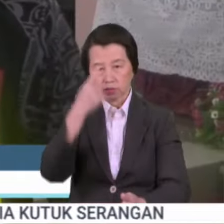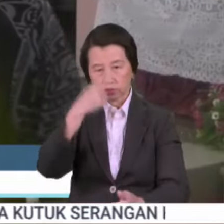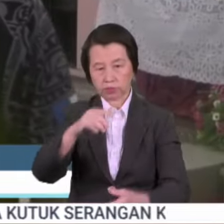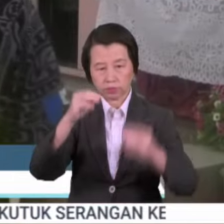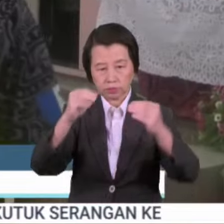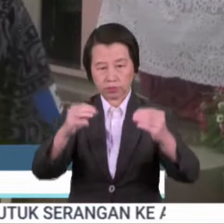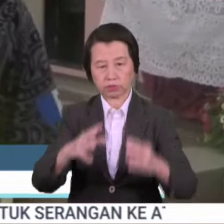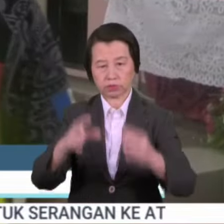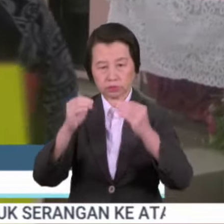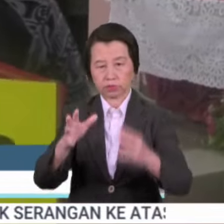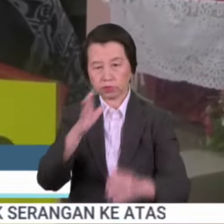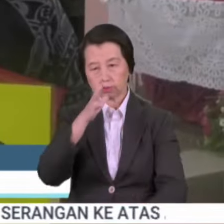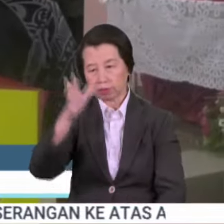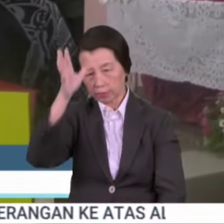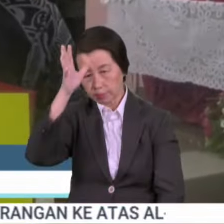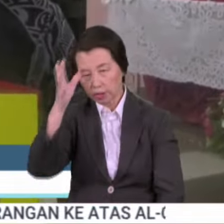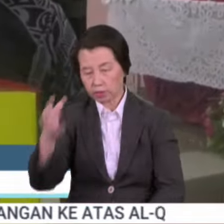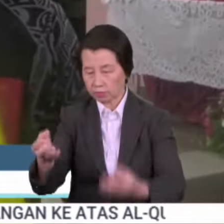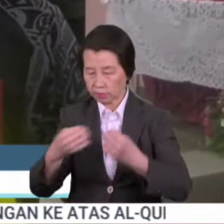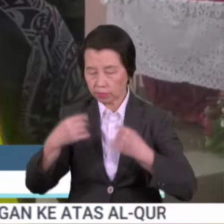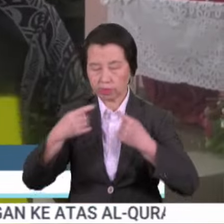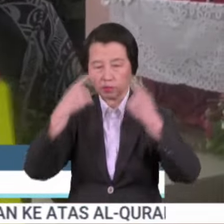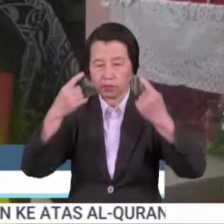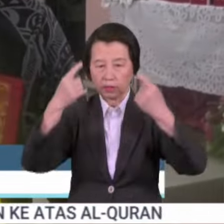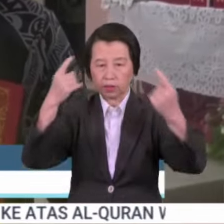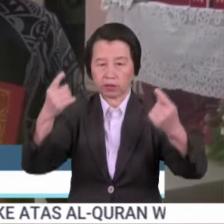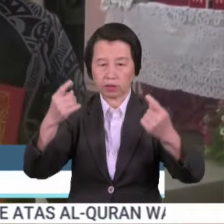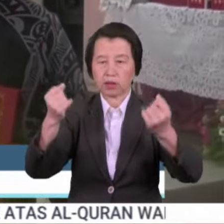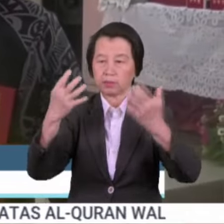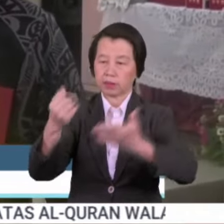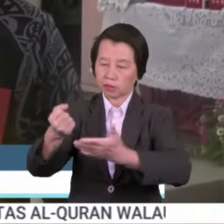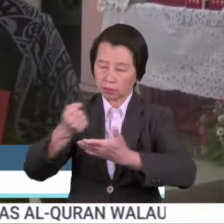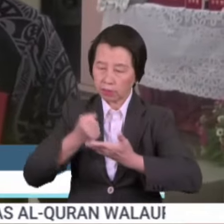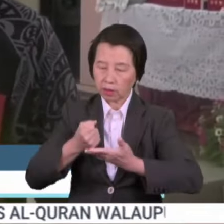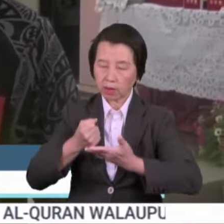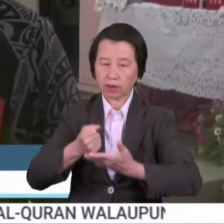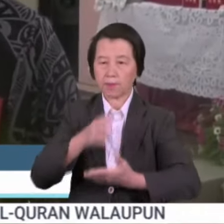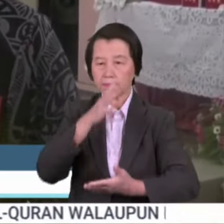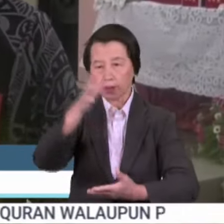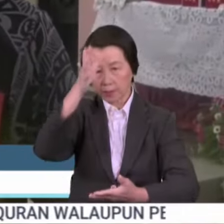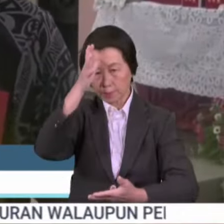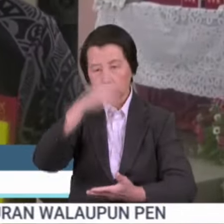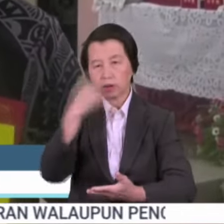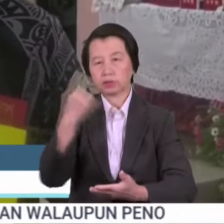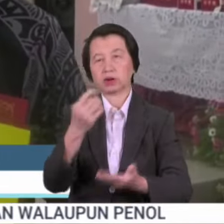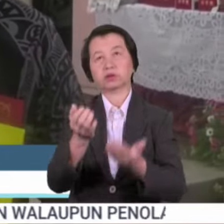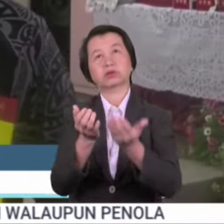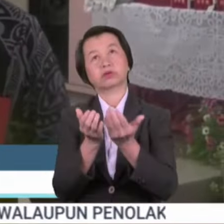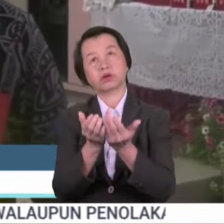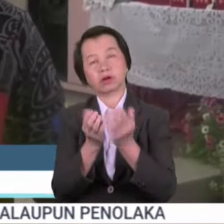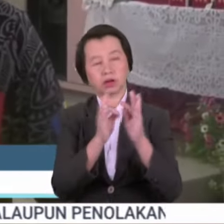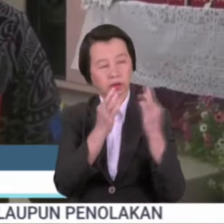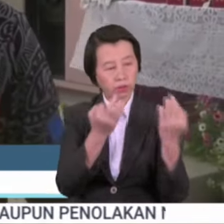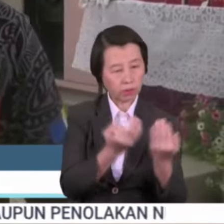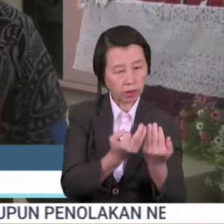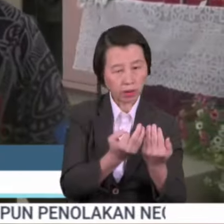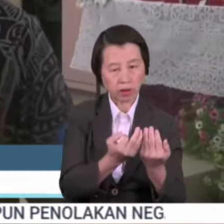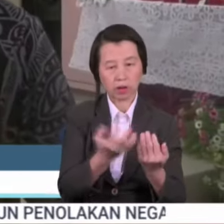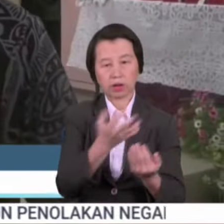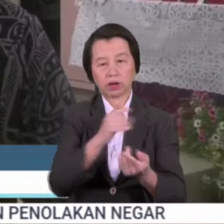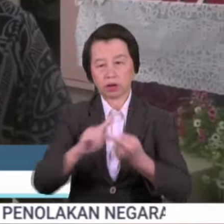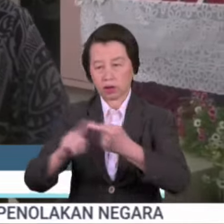cikgu-cikgu yang beri kejayaan, lepas banyak bantu, lepas tu ibu bapa yang sering berdoa, keluarga, lepas